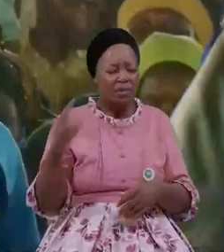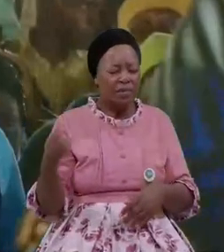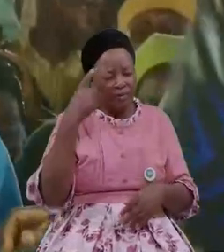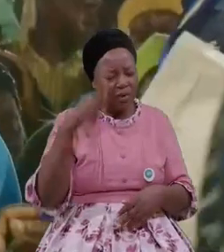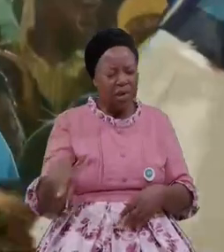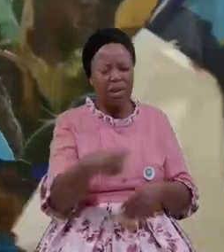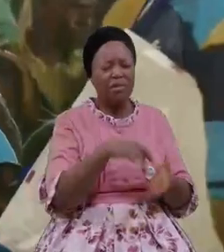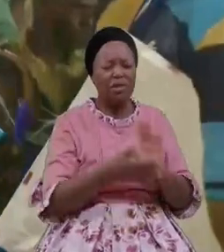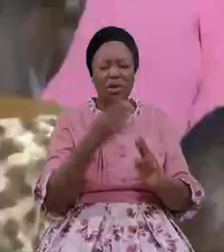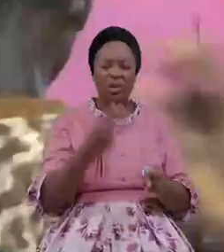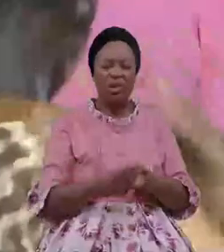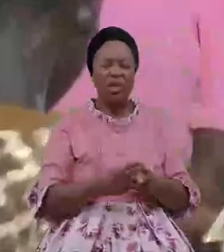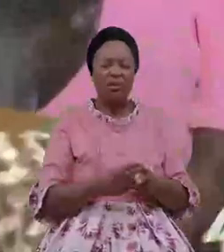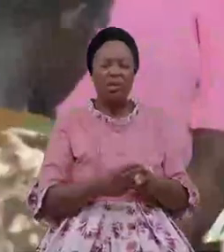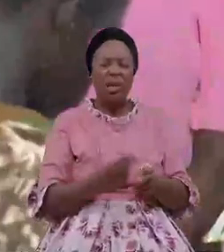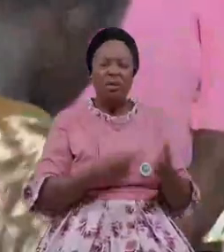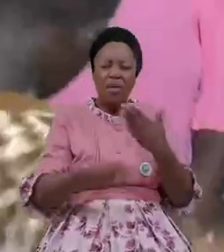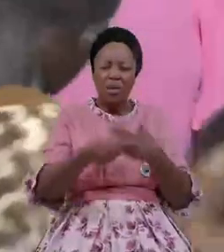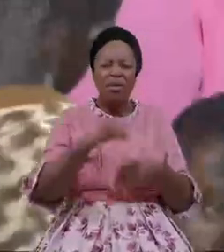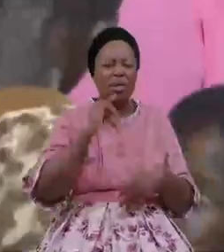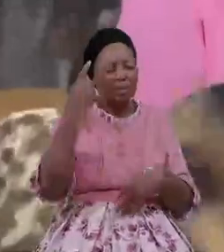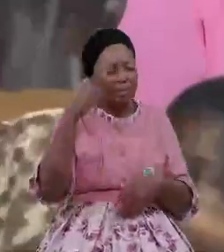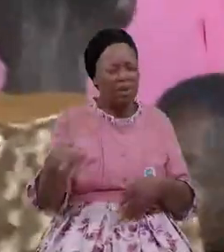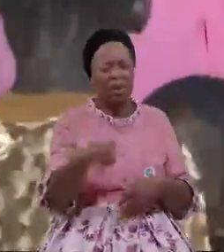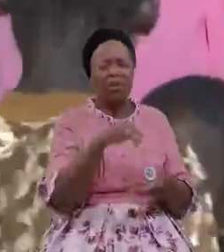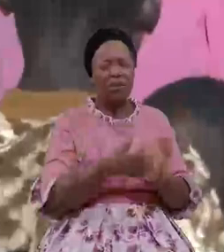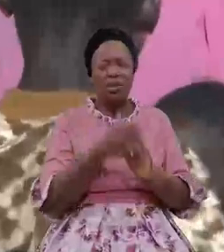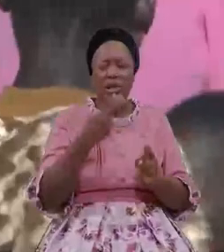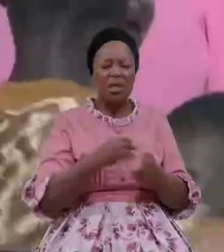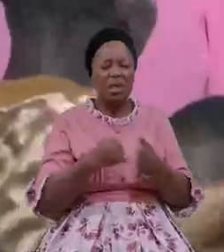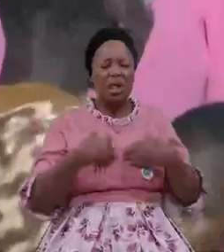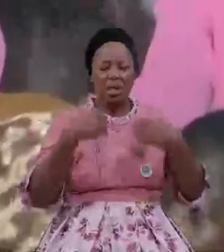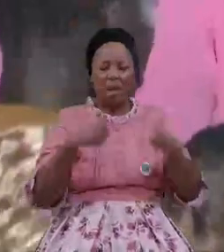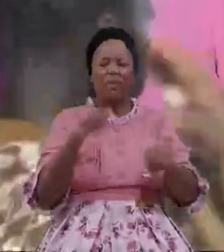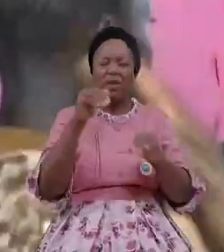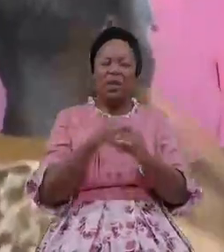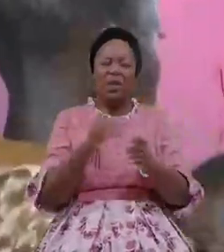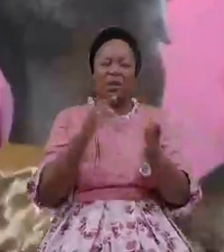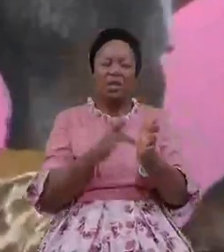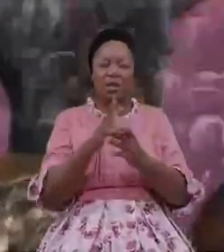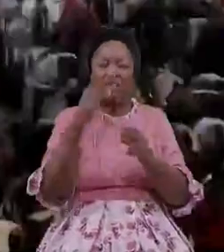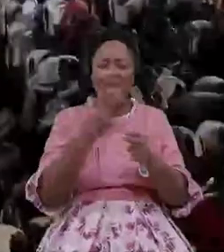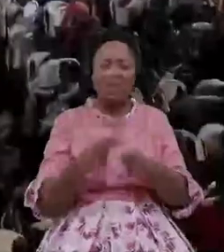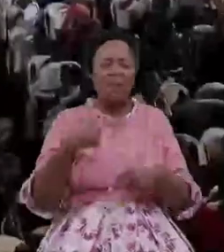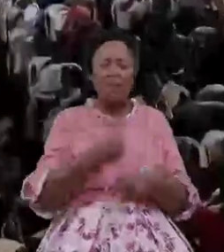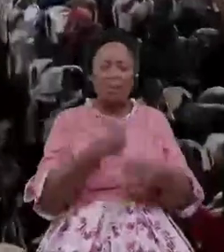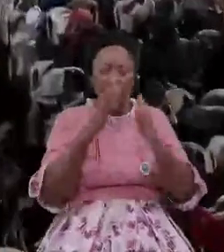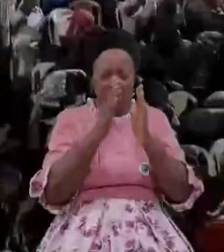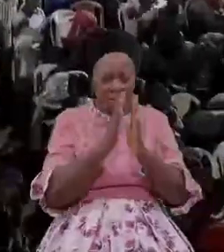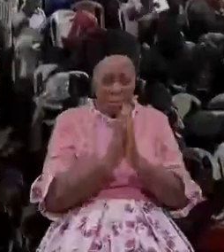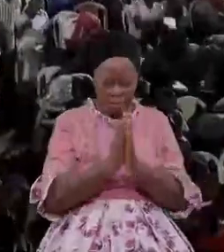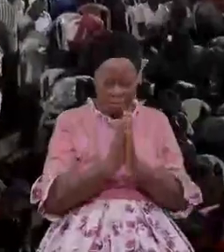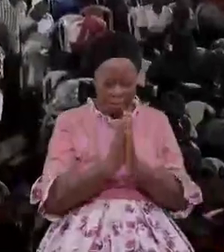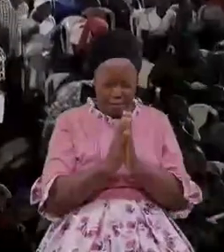restauration est là c'est fait au nom de Jésus nous prions